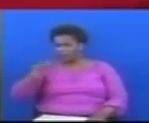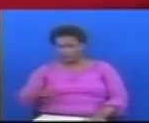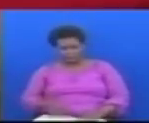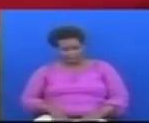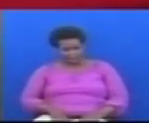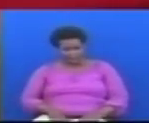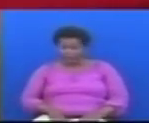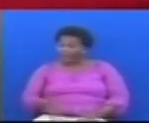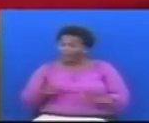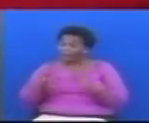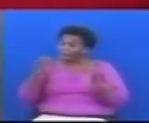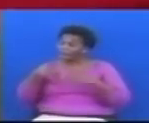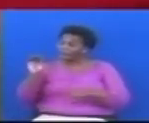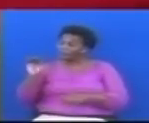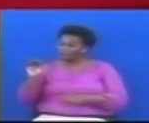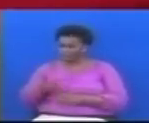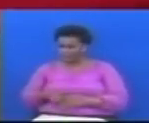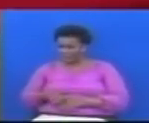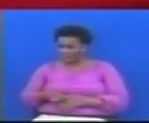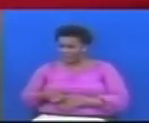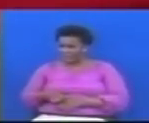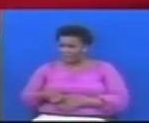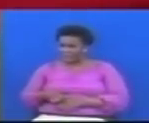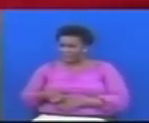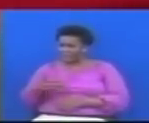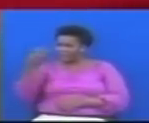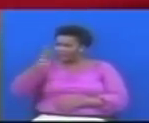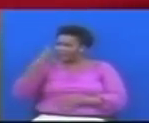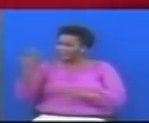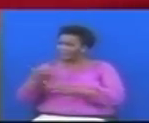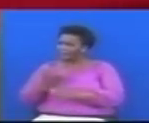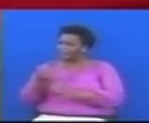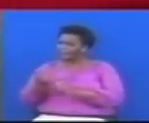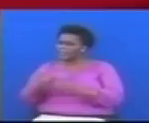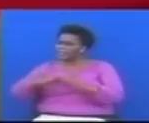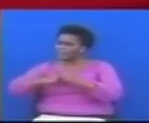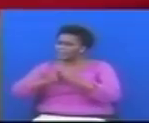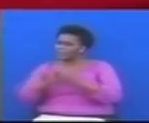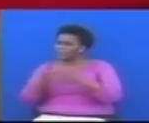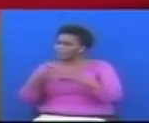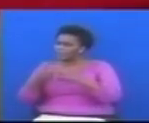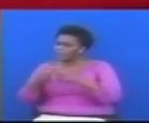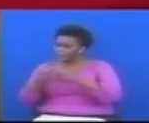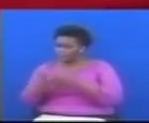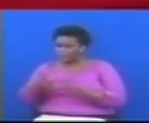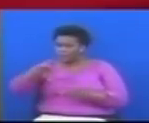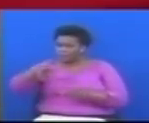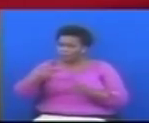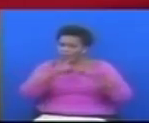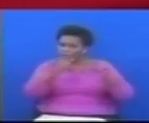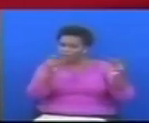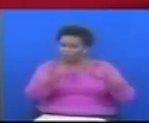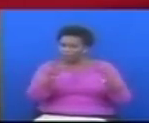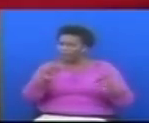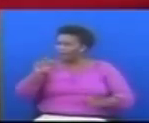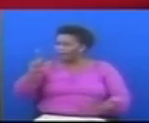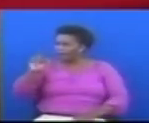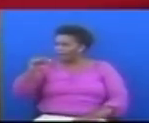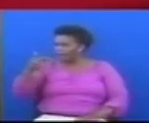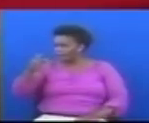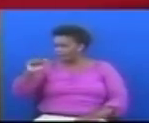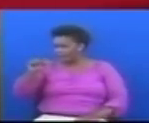katika mikoa ya Kigoma na Katavi, na niwashukuru wabunge wa mikoa hiyo pamoja na wananchi kwa subira yao na namna ambavyo